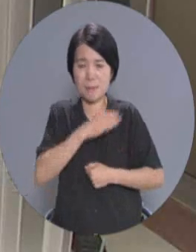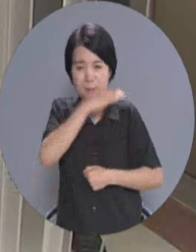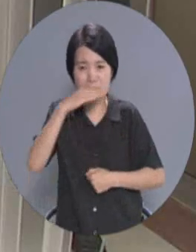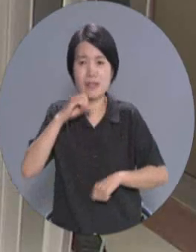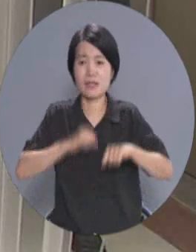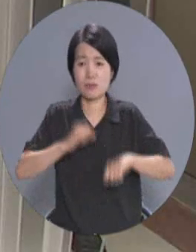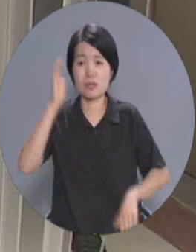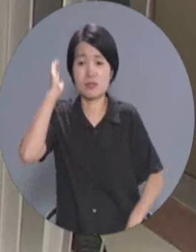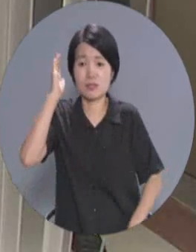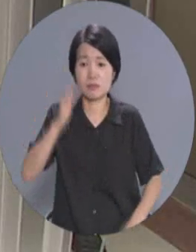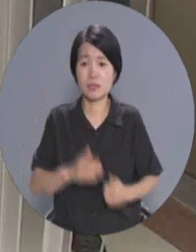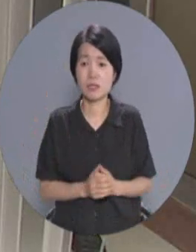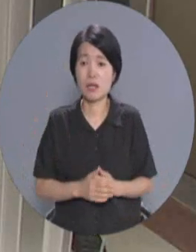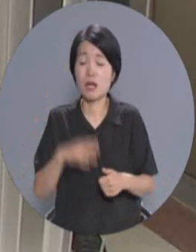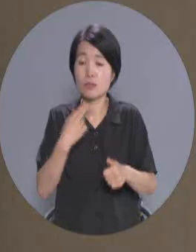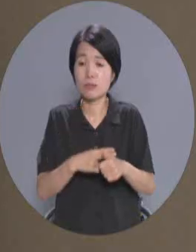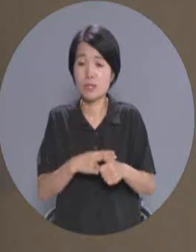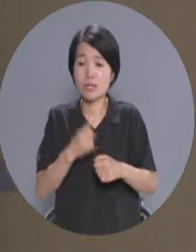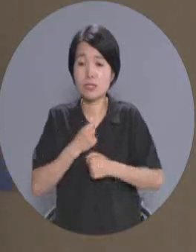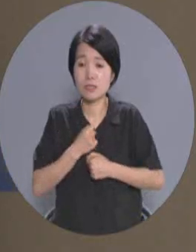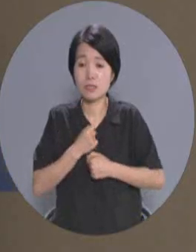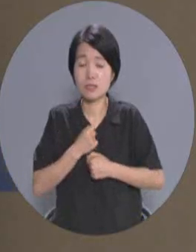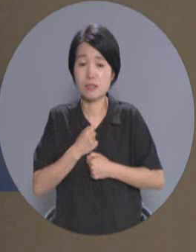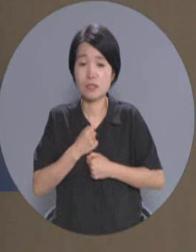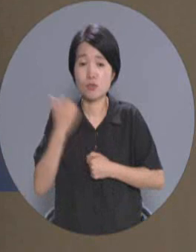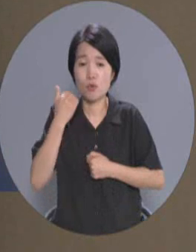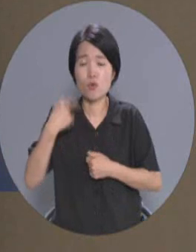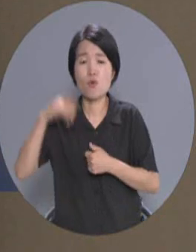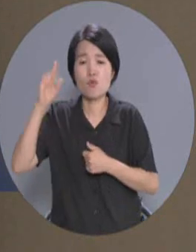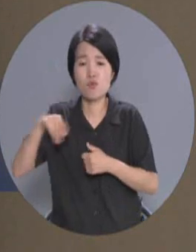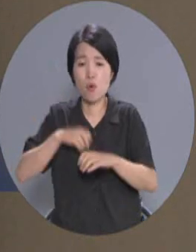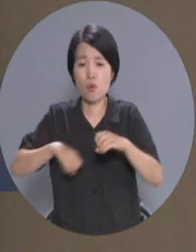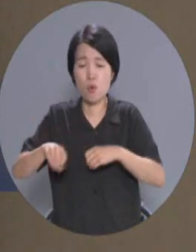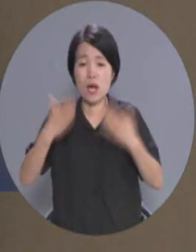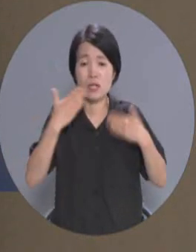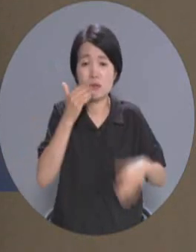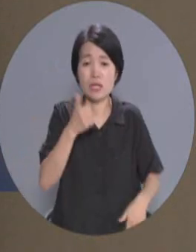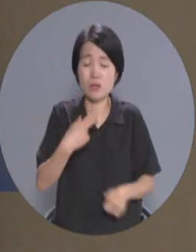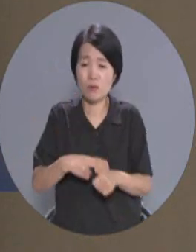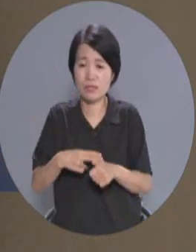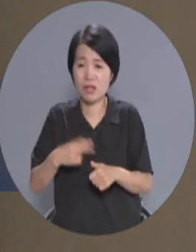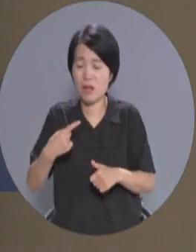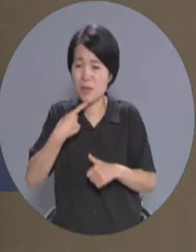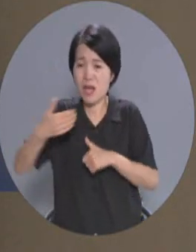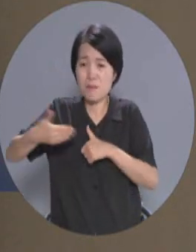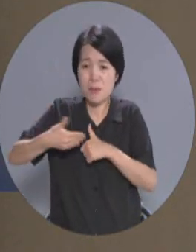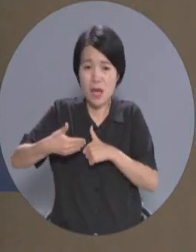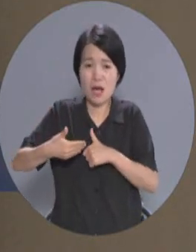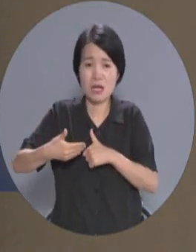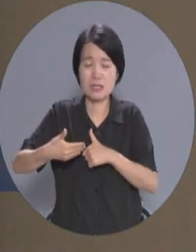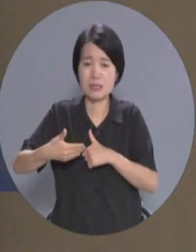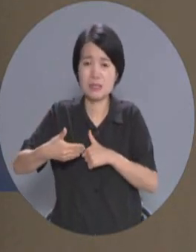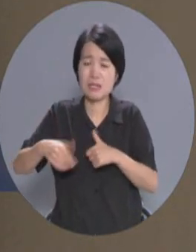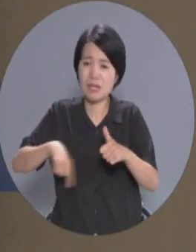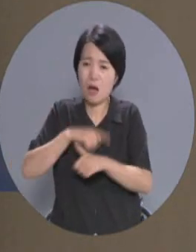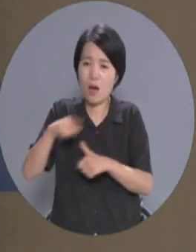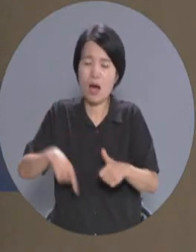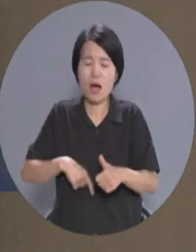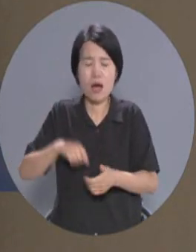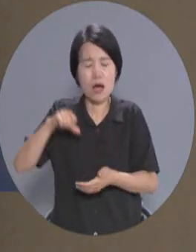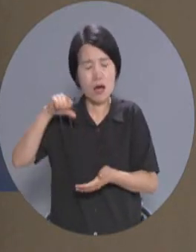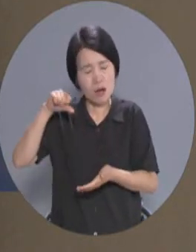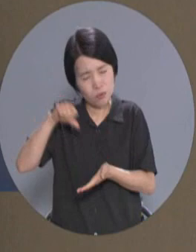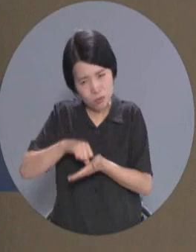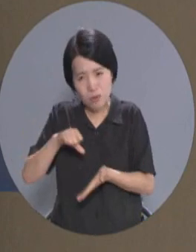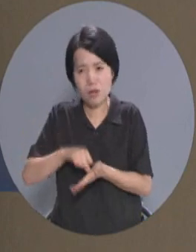주장했습니다. 교사들을 지켜야 할 교육부가 오히려 교장들과 교사들을 겁박하고 있는 정말 개탄할